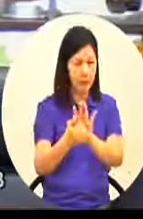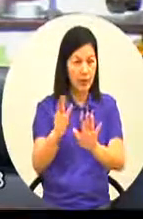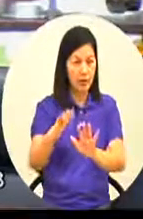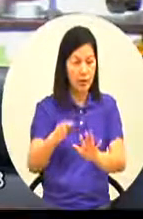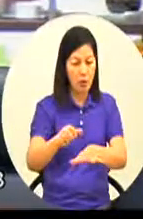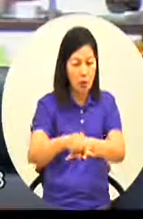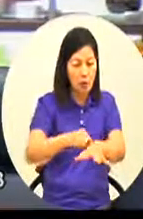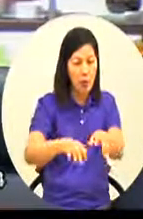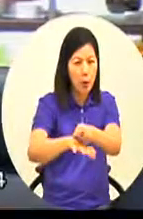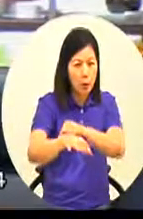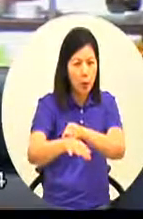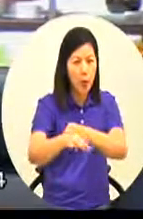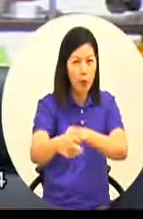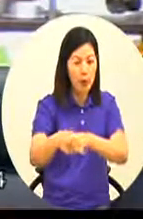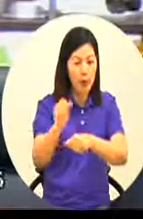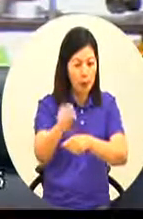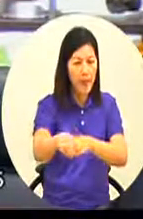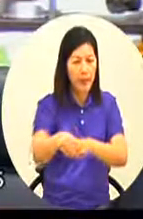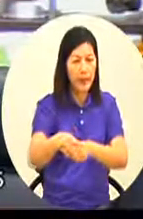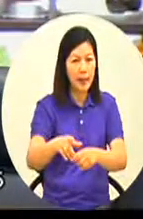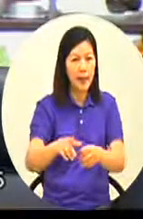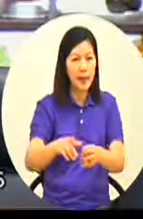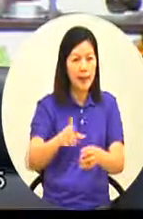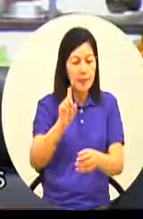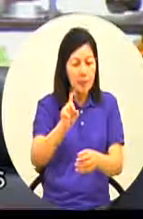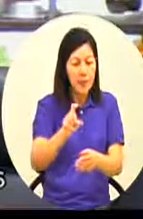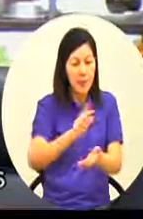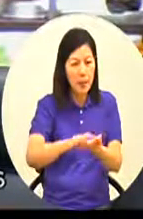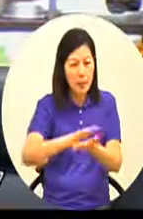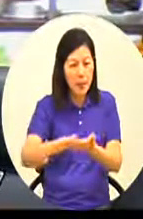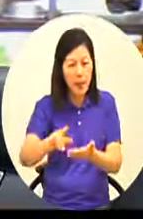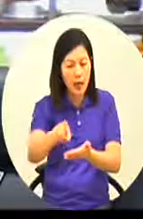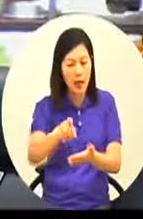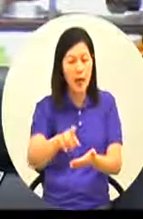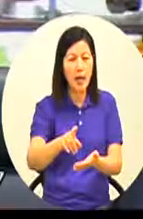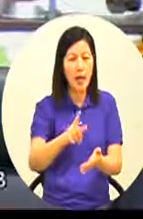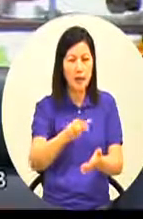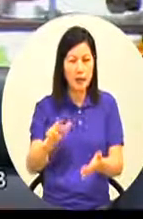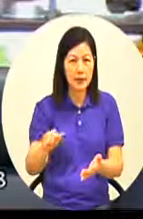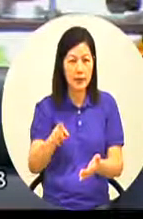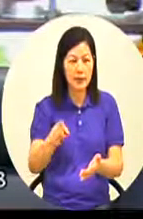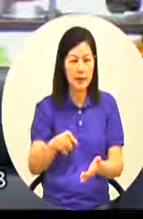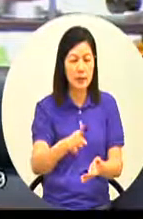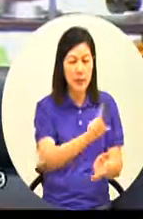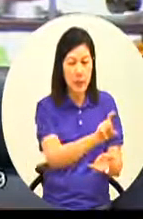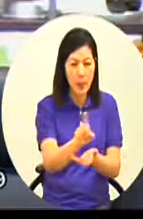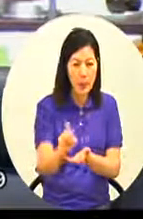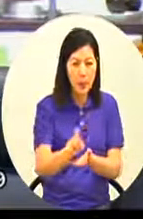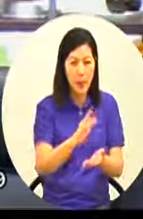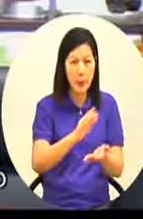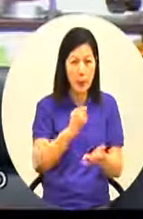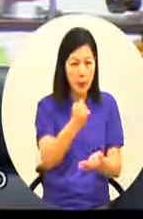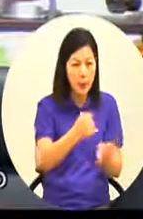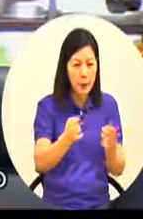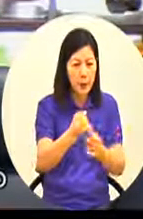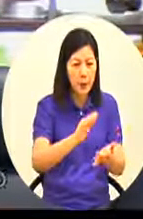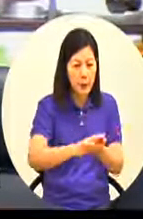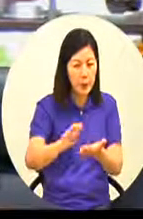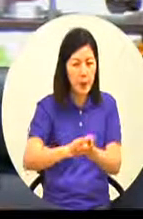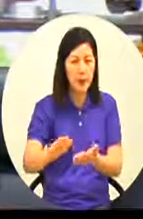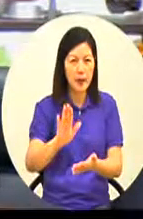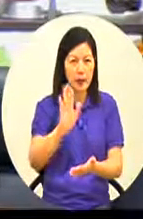啦，买那个清洁的用具啦，哈，来消除，让里面没有这